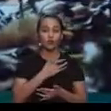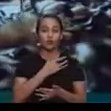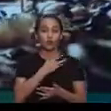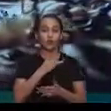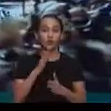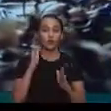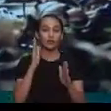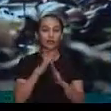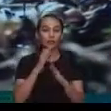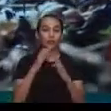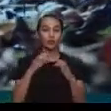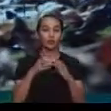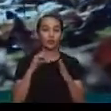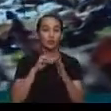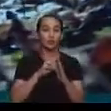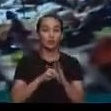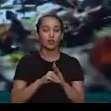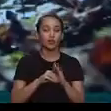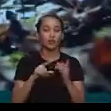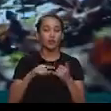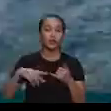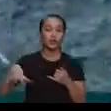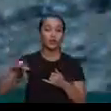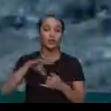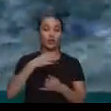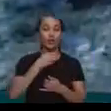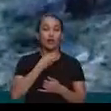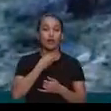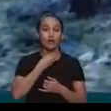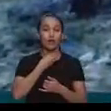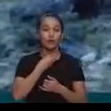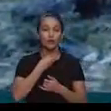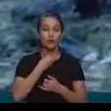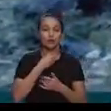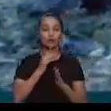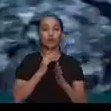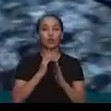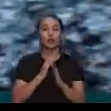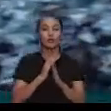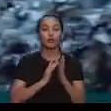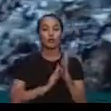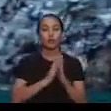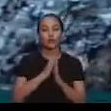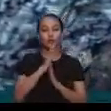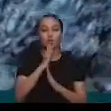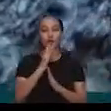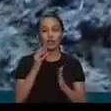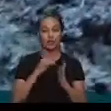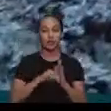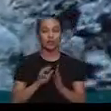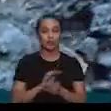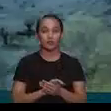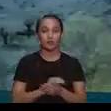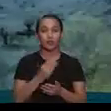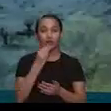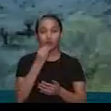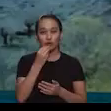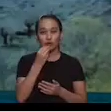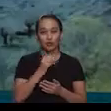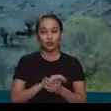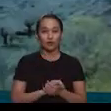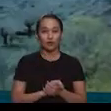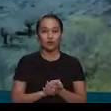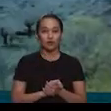Jonli tabiatga yer yuzidagi barcha o'simliklar va hayvonlar kiradi. Ular nafas oladi,